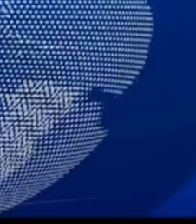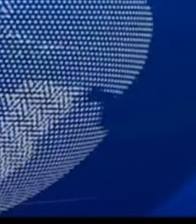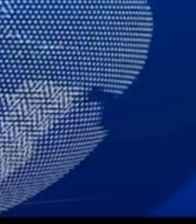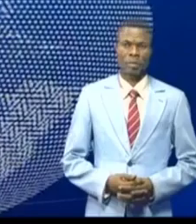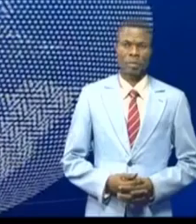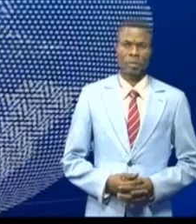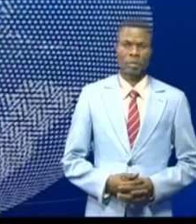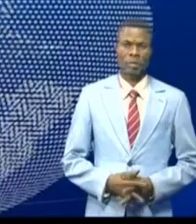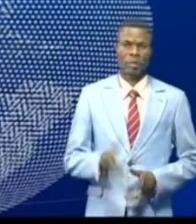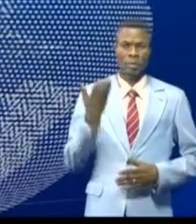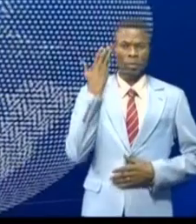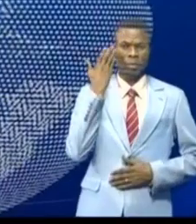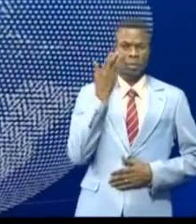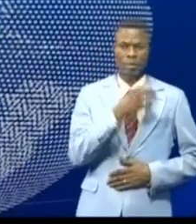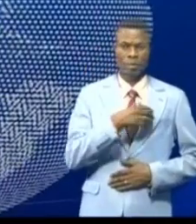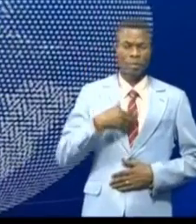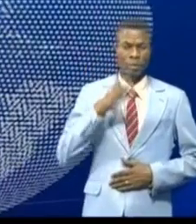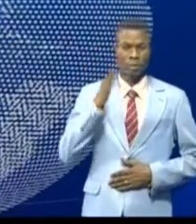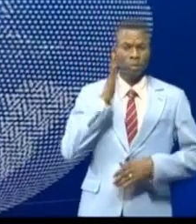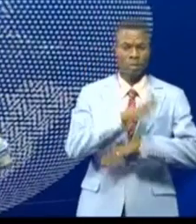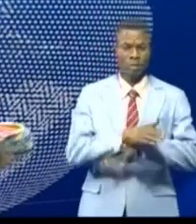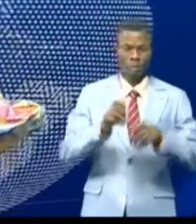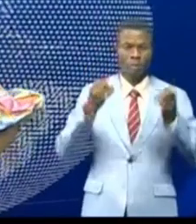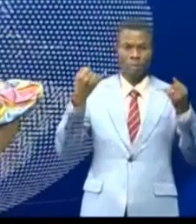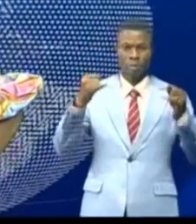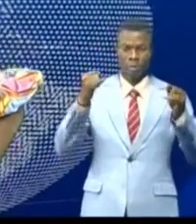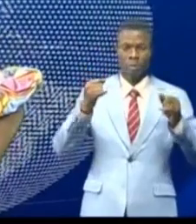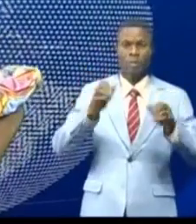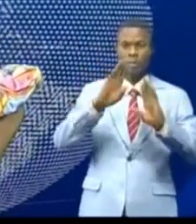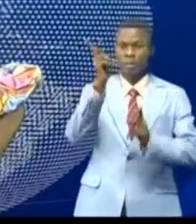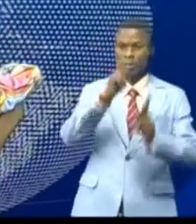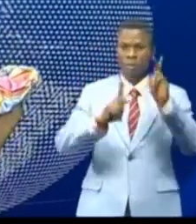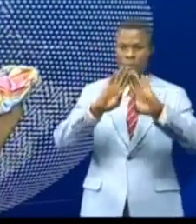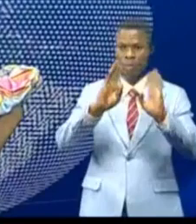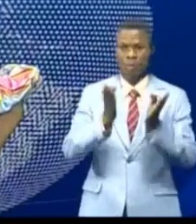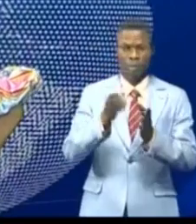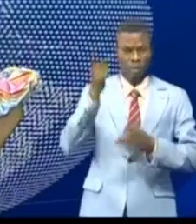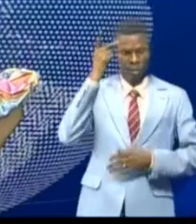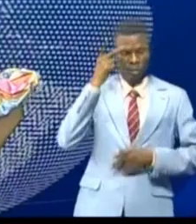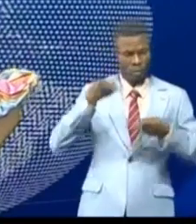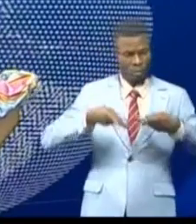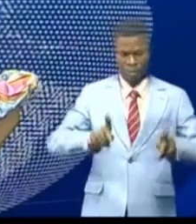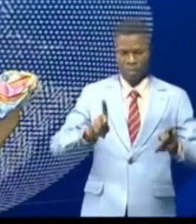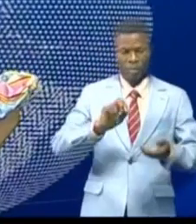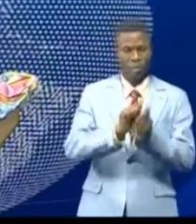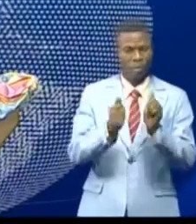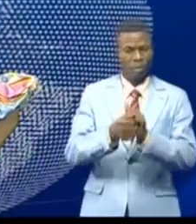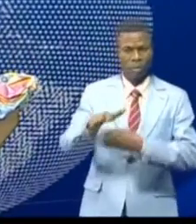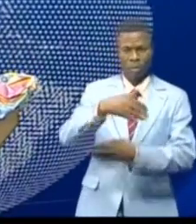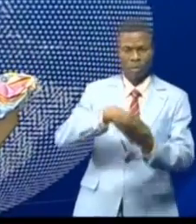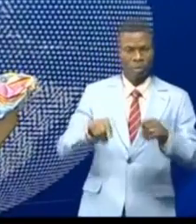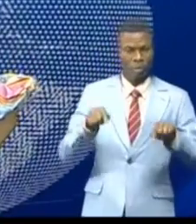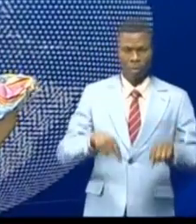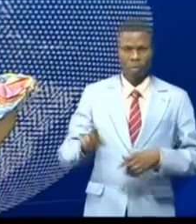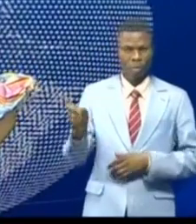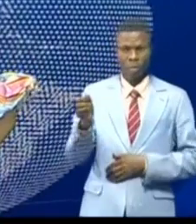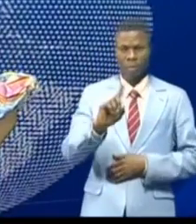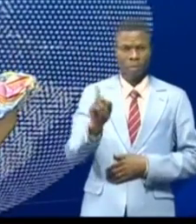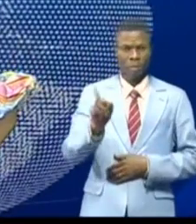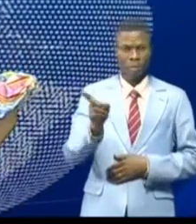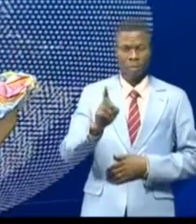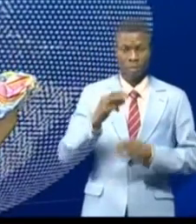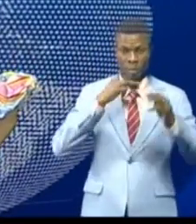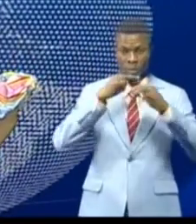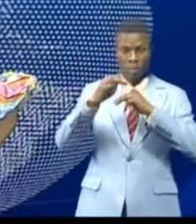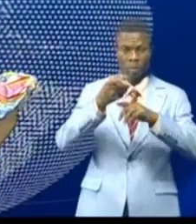Mesdames et messieurs, bonsoir. À la une ce soir, la population chinoise ne devrait pas donner libre cours à une quelconque xénophobie. C'est le